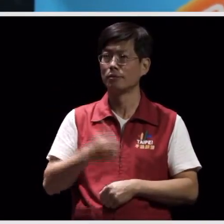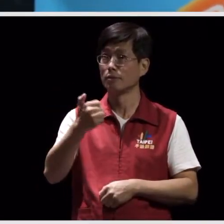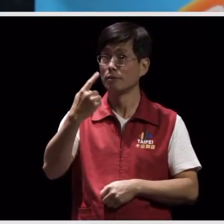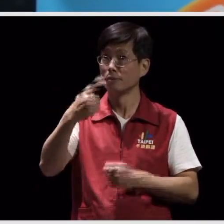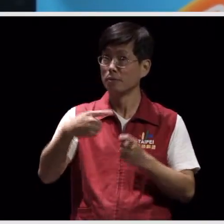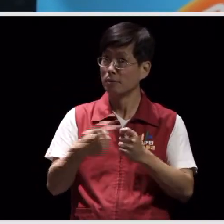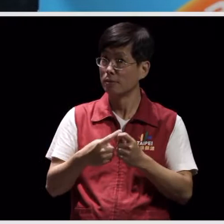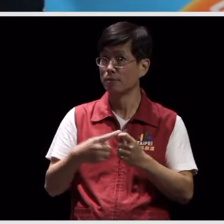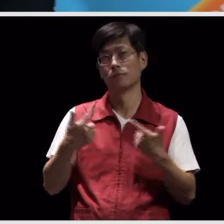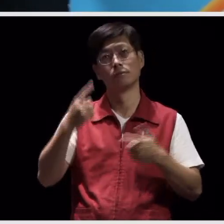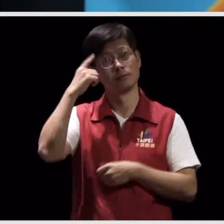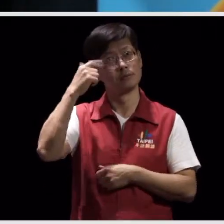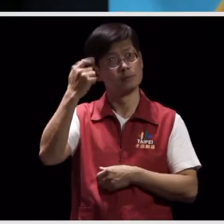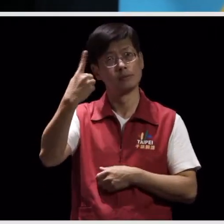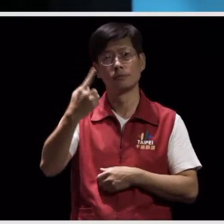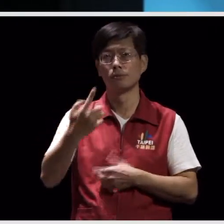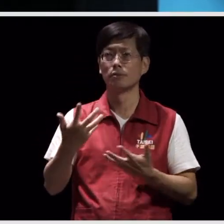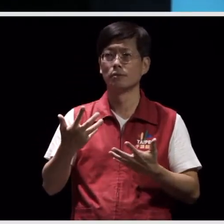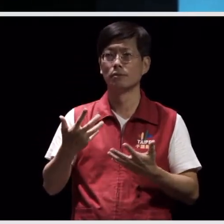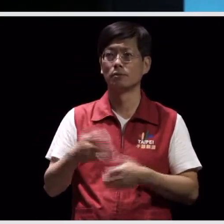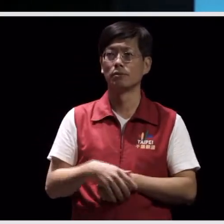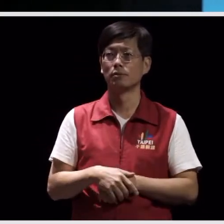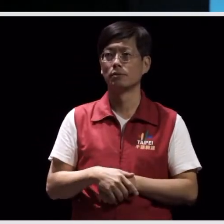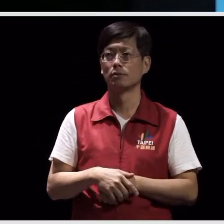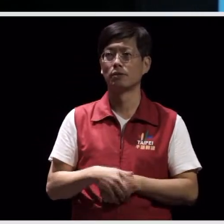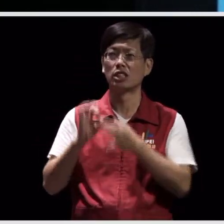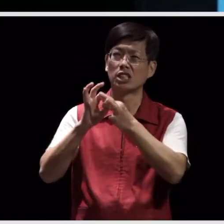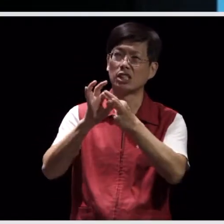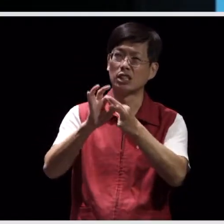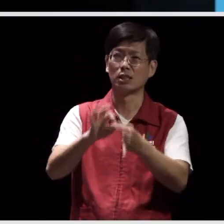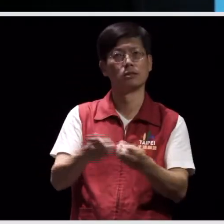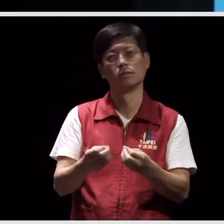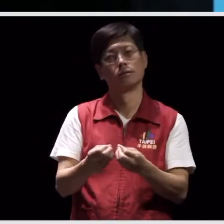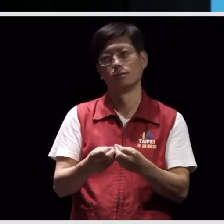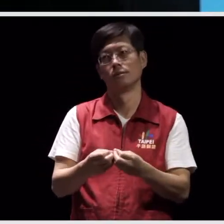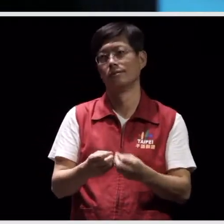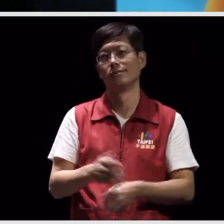51年也不是，51天，好，最后一个，不然再下去就没不用演讲了。 他